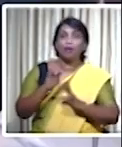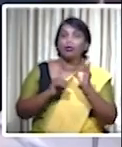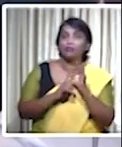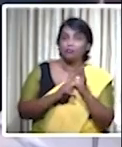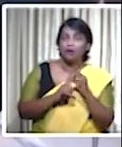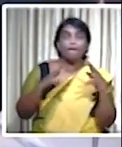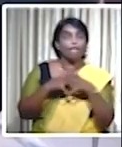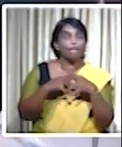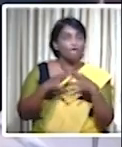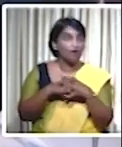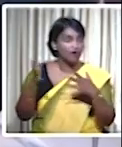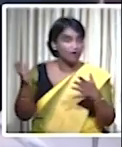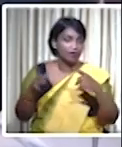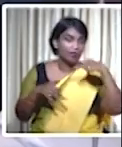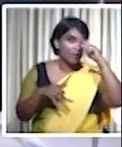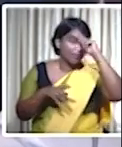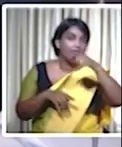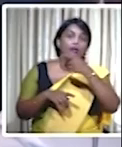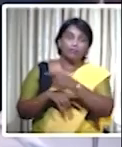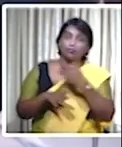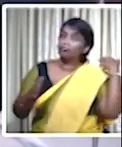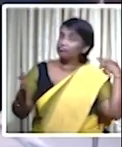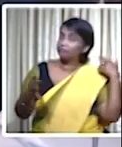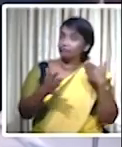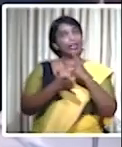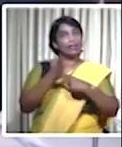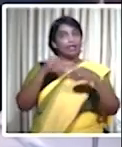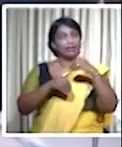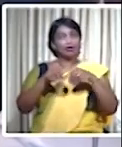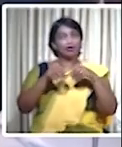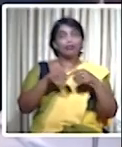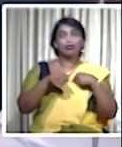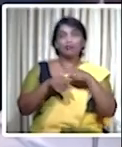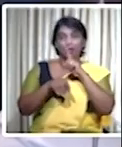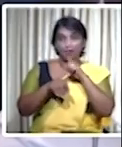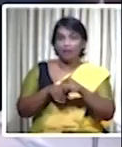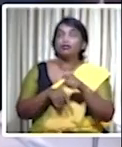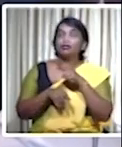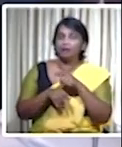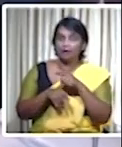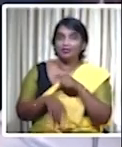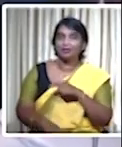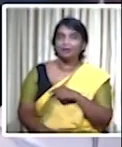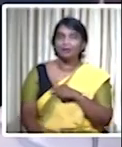අමාත්‍ය වාසුදේව නානායක්කාර මැතිතුමා ඉන්නවා දීර්ඝ කාලයක් දේශපාලනයේ හිටපු. මම ඔබතුමාගෙන් අහනවා